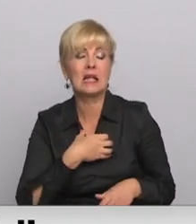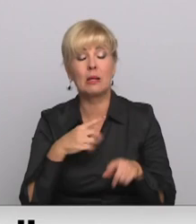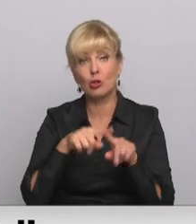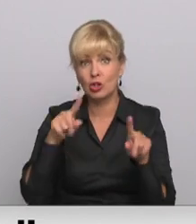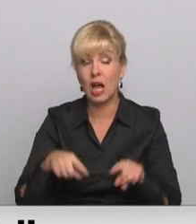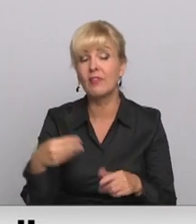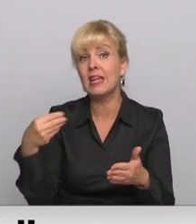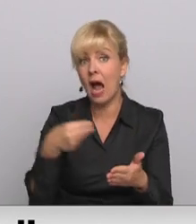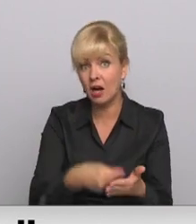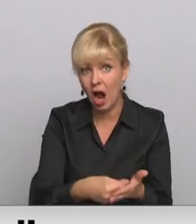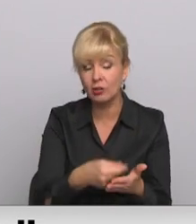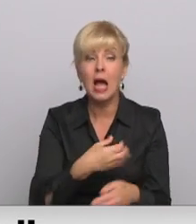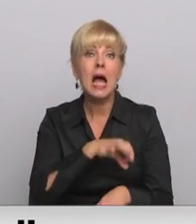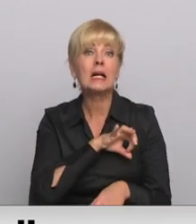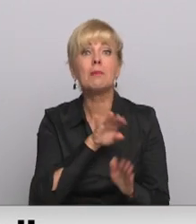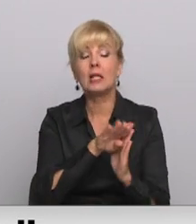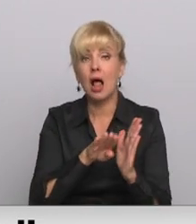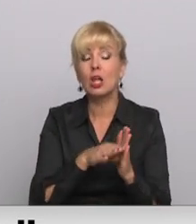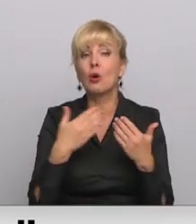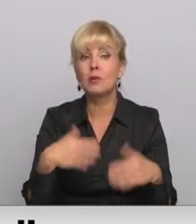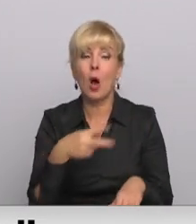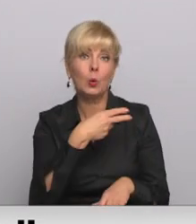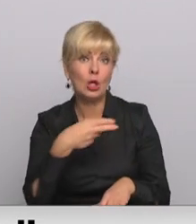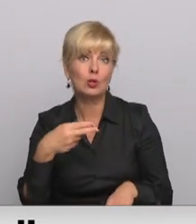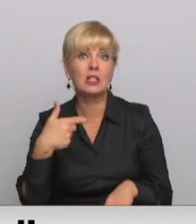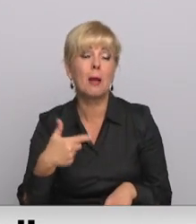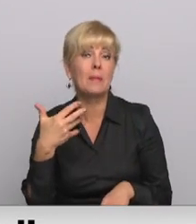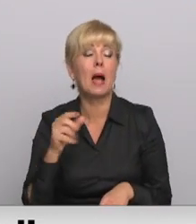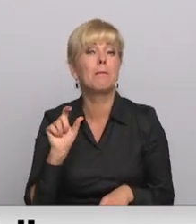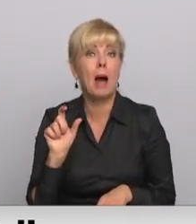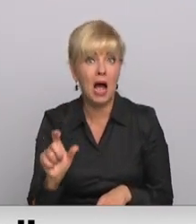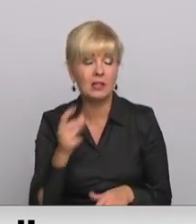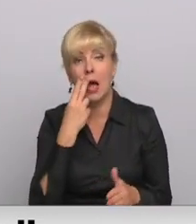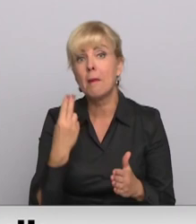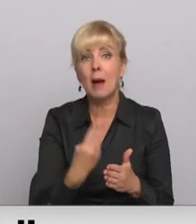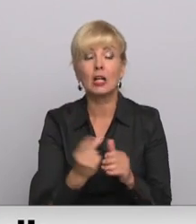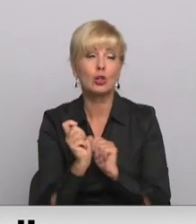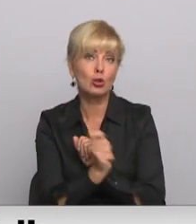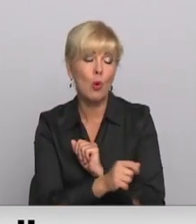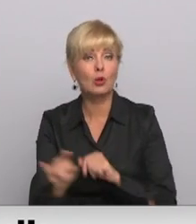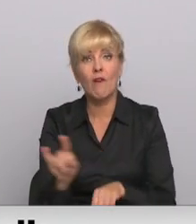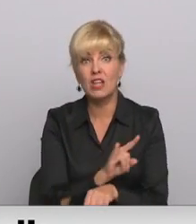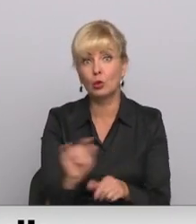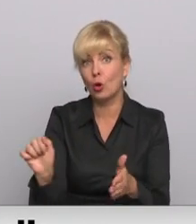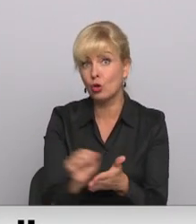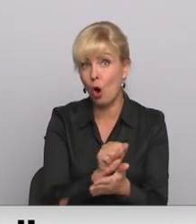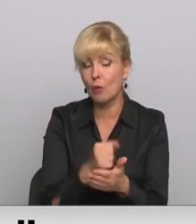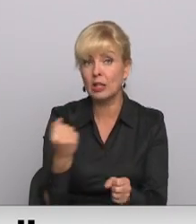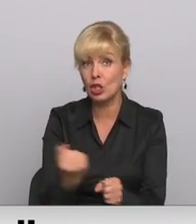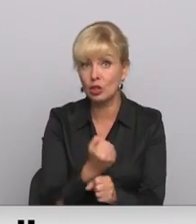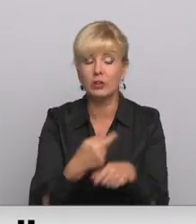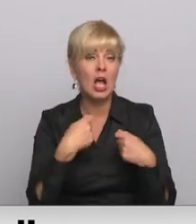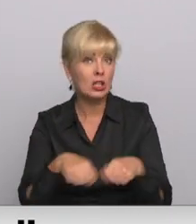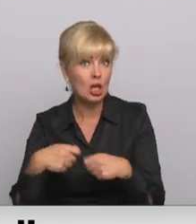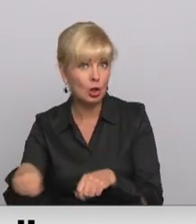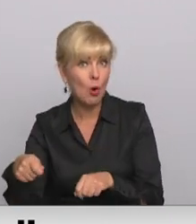certifikāta iegādi. Krimināllikumā jau ir 275. Pāns, kas paredz sodu par viltotu dokumentu izgatavošanu,